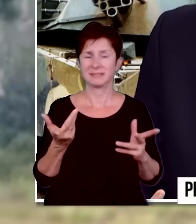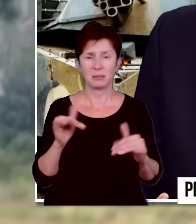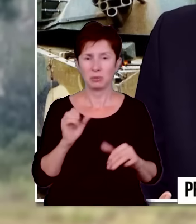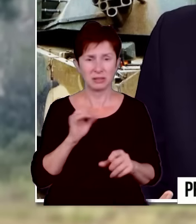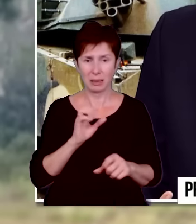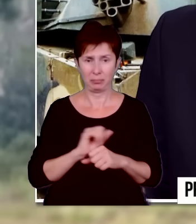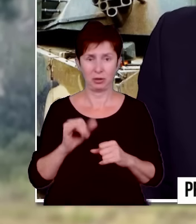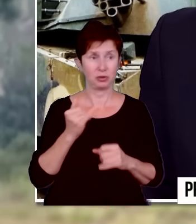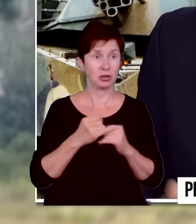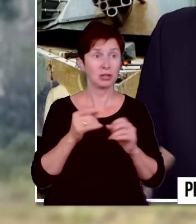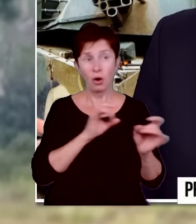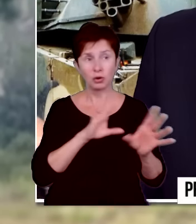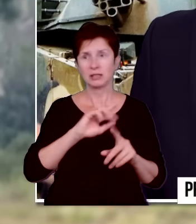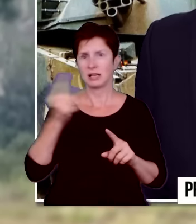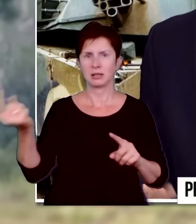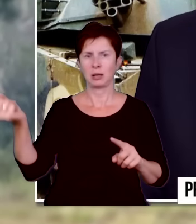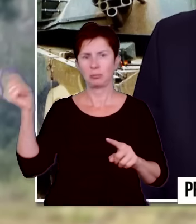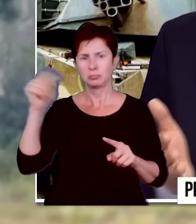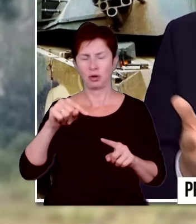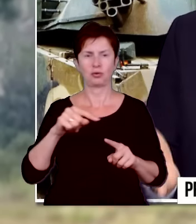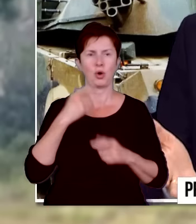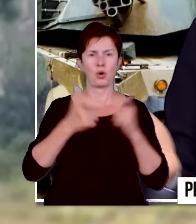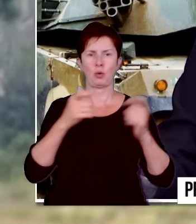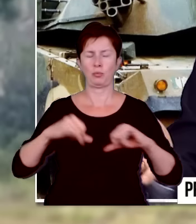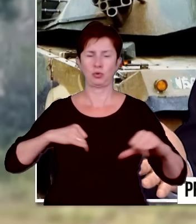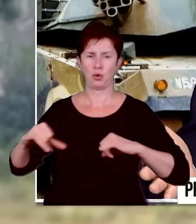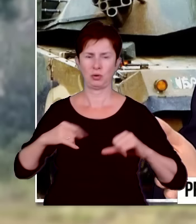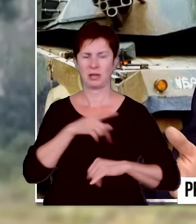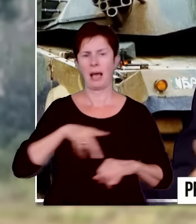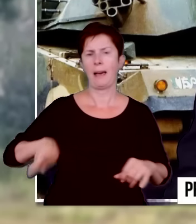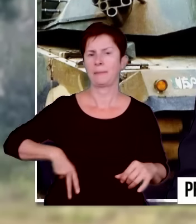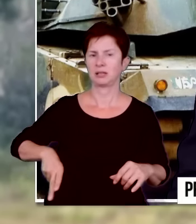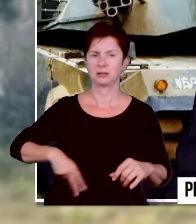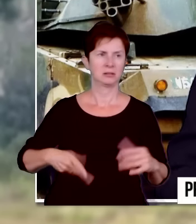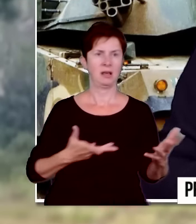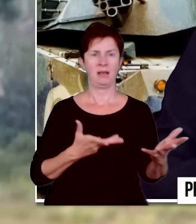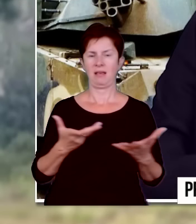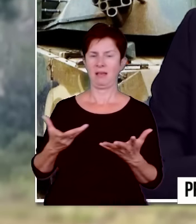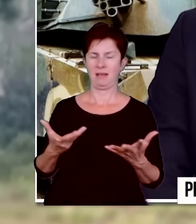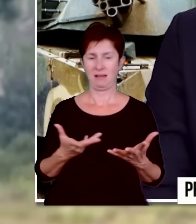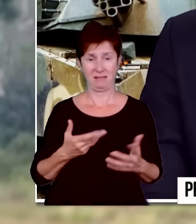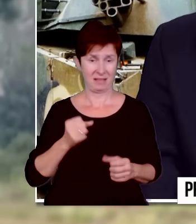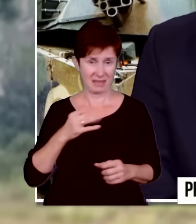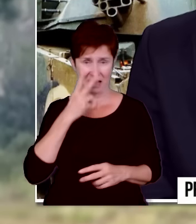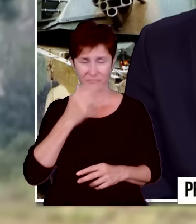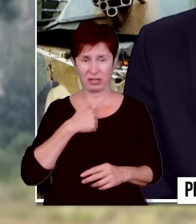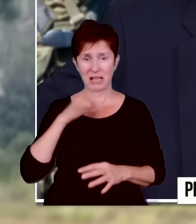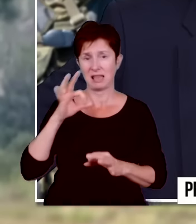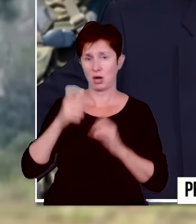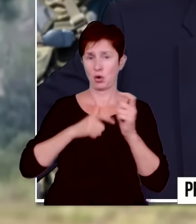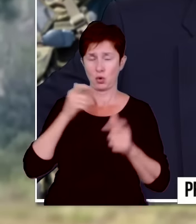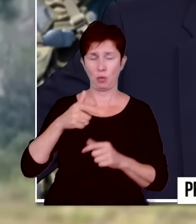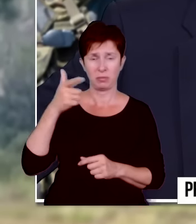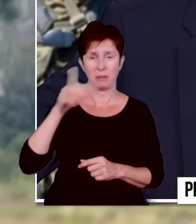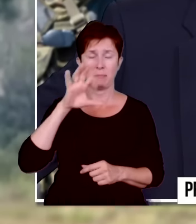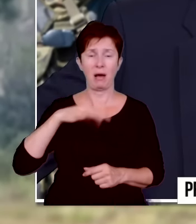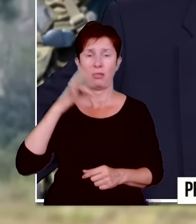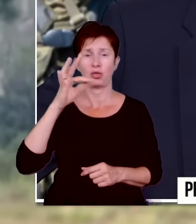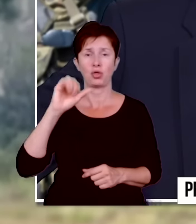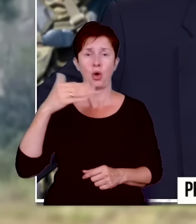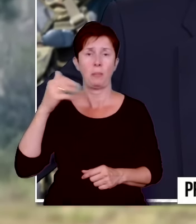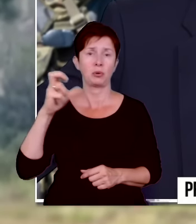prostu wchodzą w buty ministra i moim zdaniem Tym w naszej mierze w te buty wchodzi minister Tomczyk z Platformy Obywatelskiej No minister Tomczyk